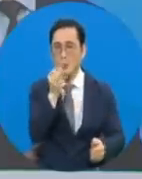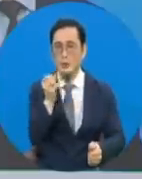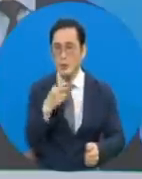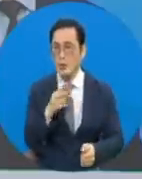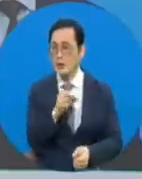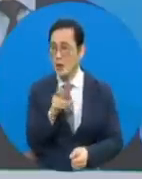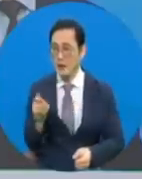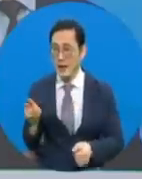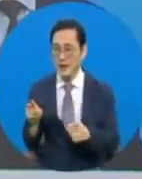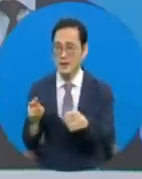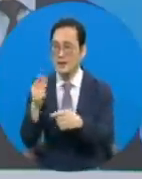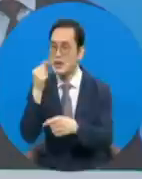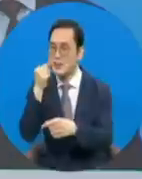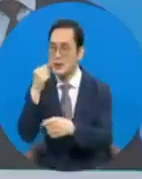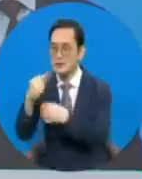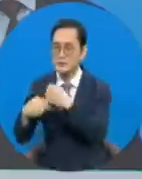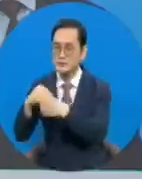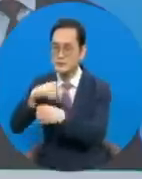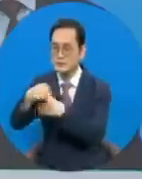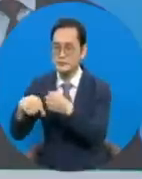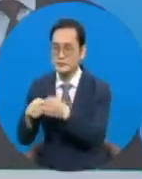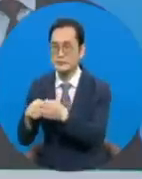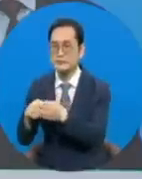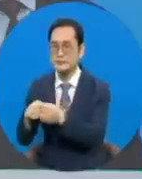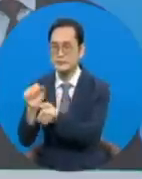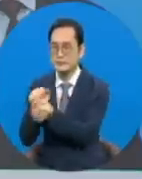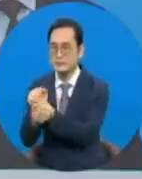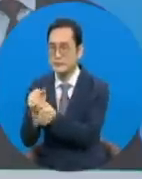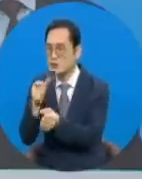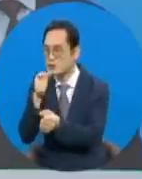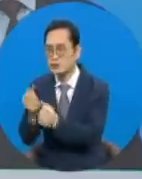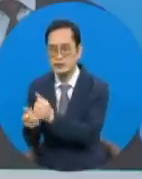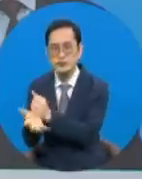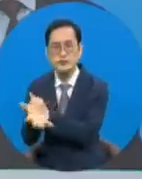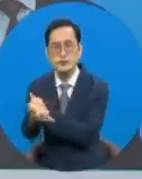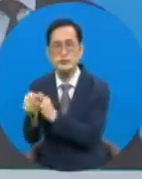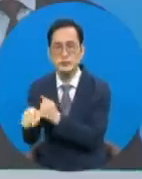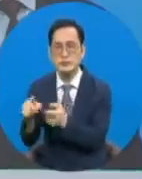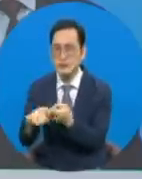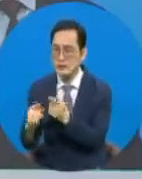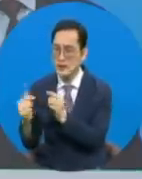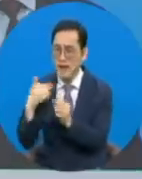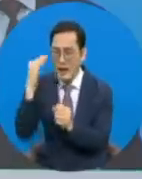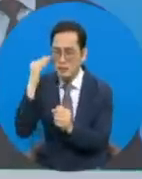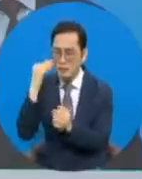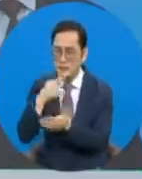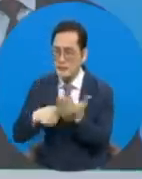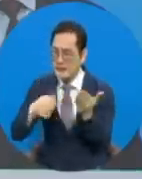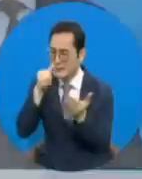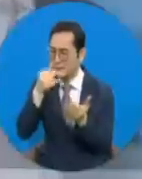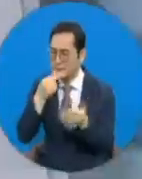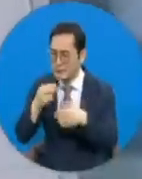후쿠시마 오염수 검증 특별위원회를 설치하고 청문회도 열기로 합의했습니다.